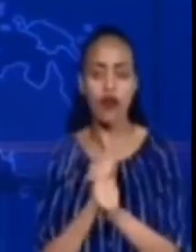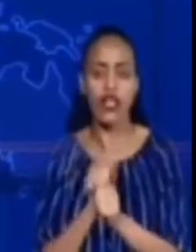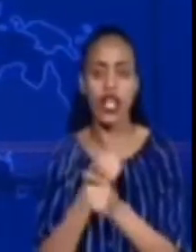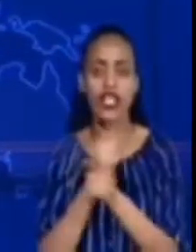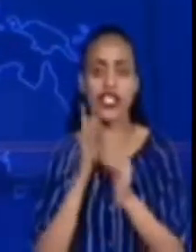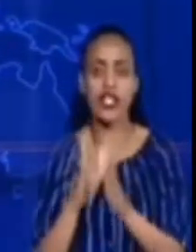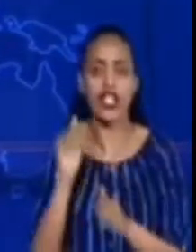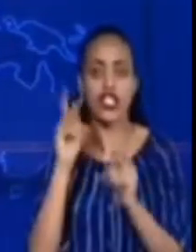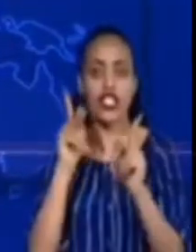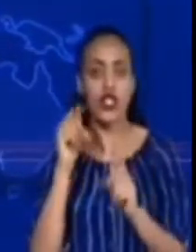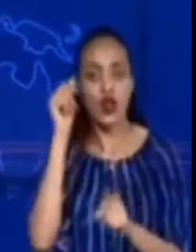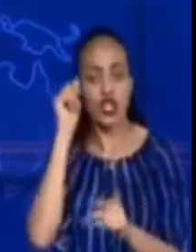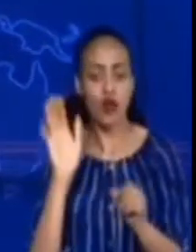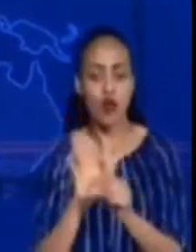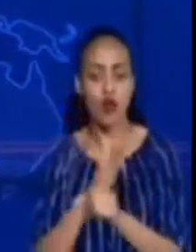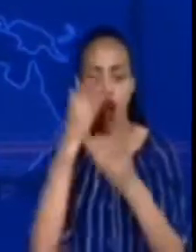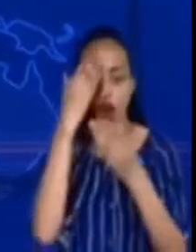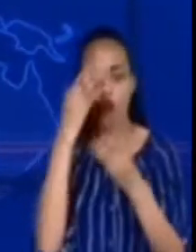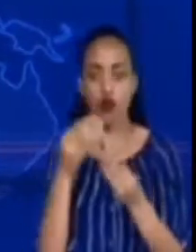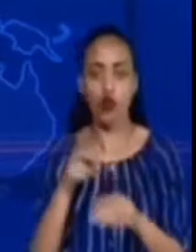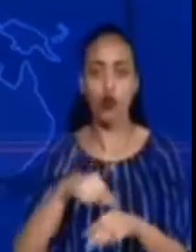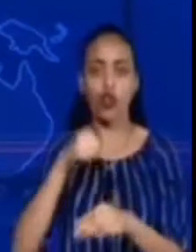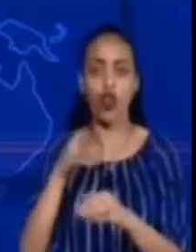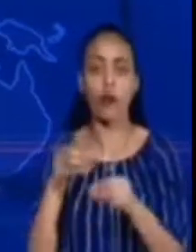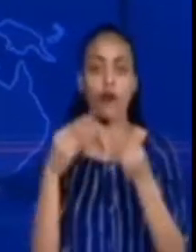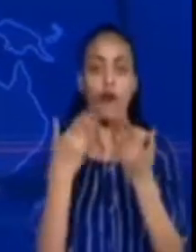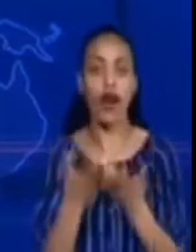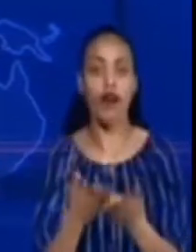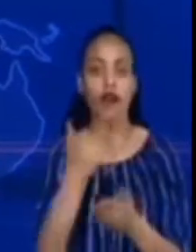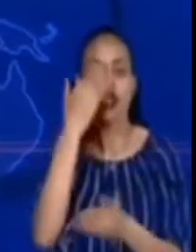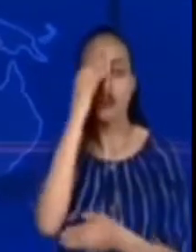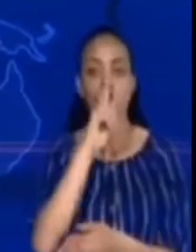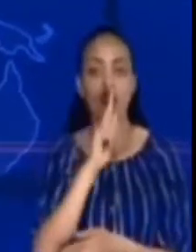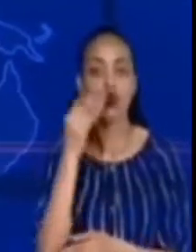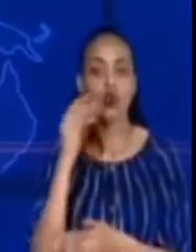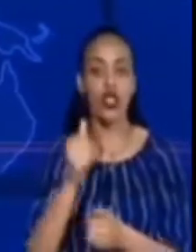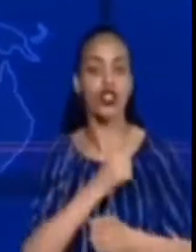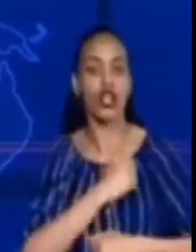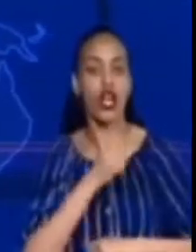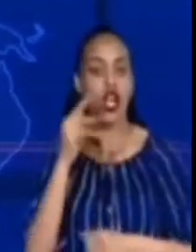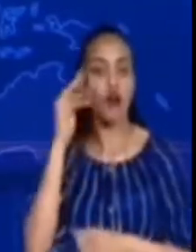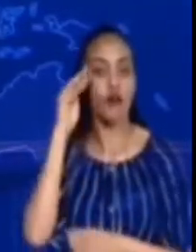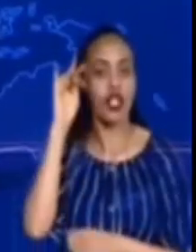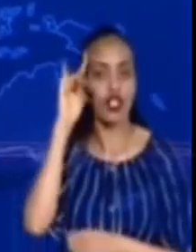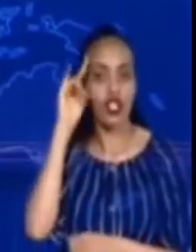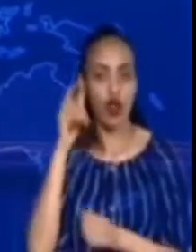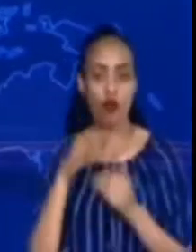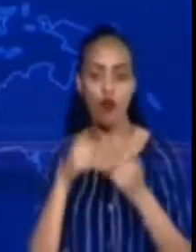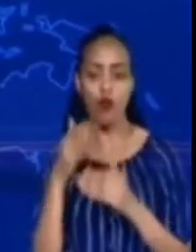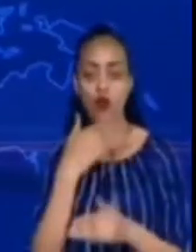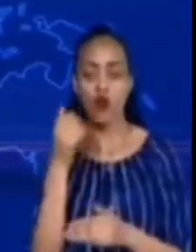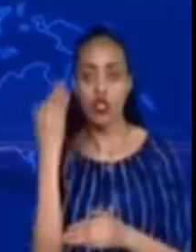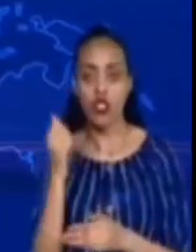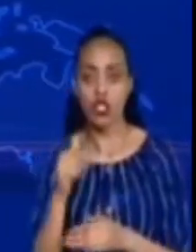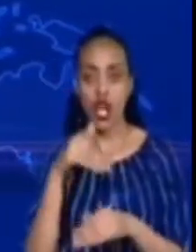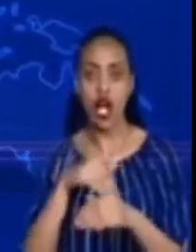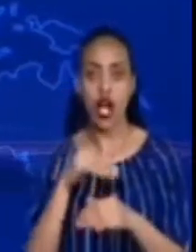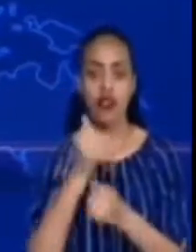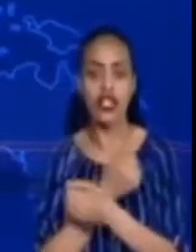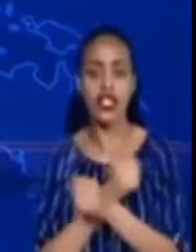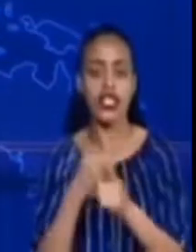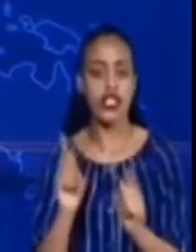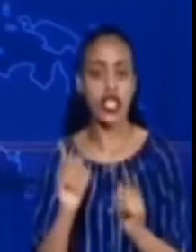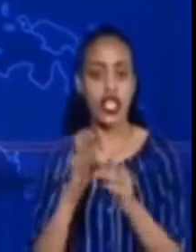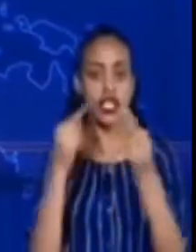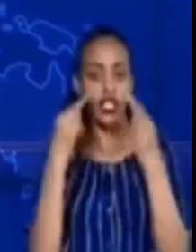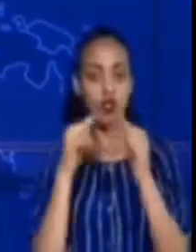በነገራችን ላይ ዩቲዩብ ቻናል አለኝ አዲስ ያሰደኩት ነው ይሄን ዩቲዩብ ቻናል የምጠቀመው ለዘመድኩን ሌላ ነገር አለ ዘመድኩን አታክ ለማድረግ እሱ ሪ